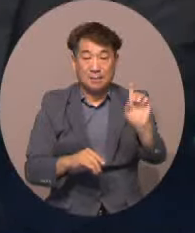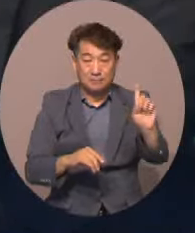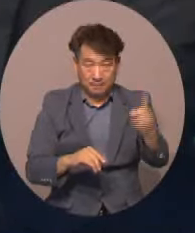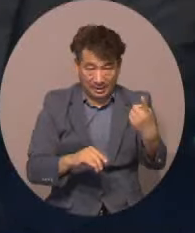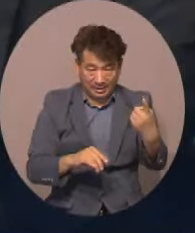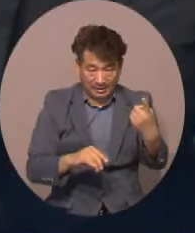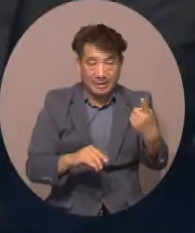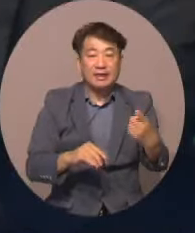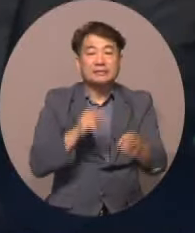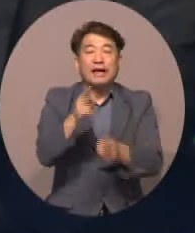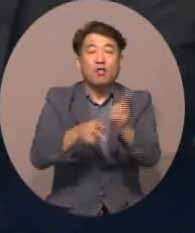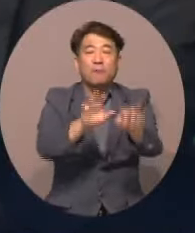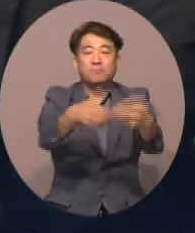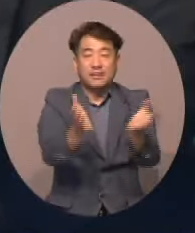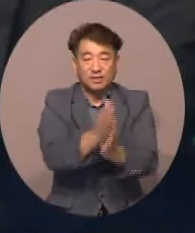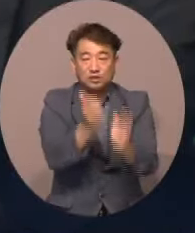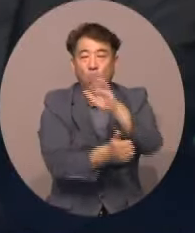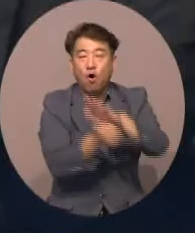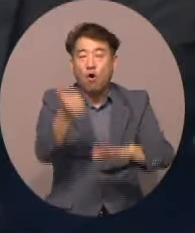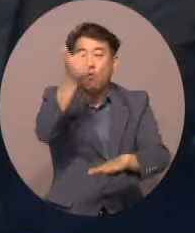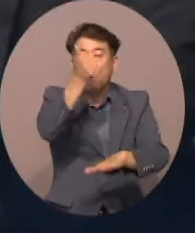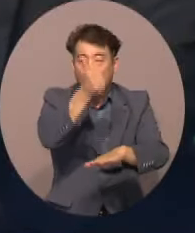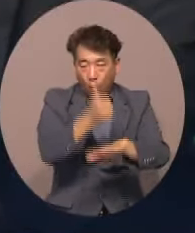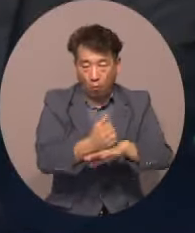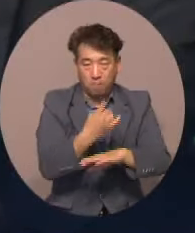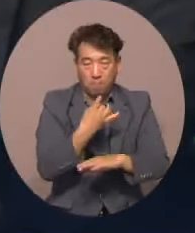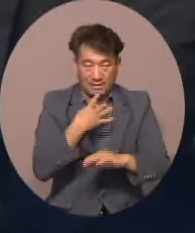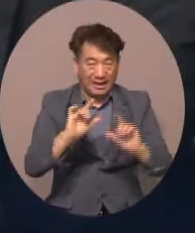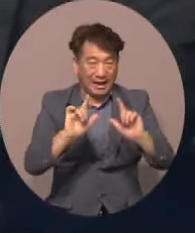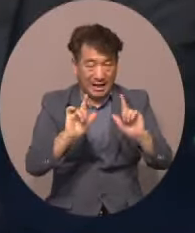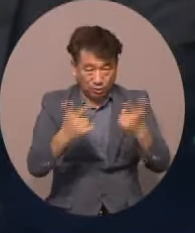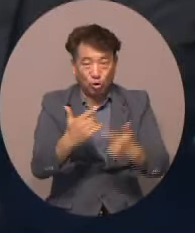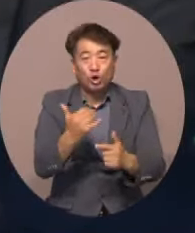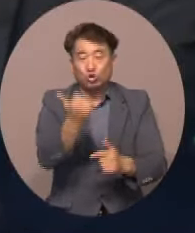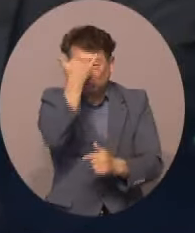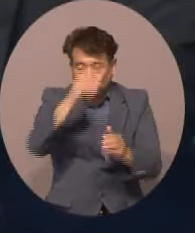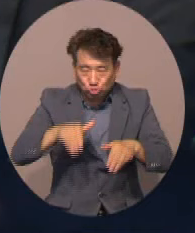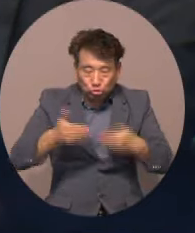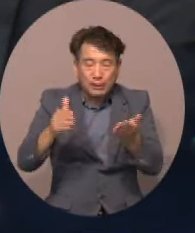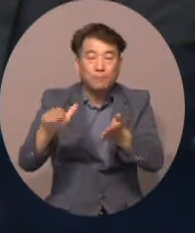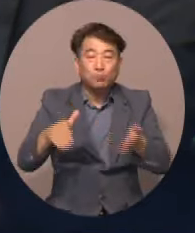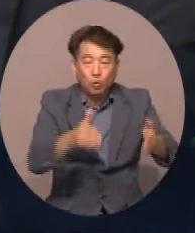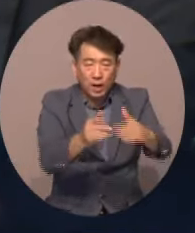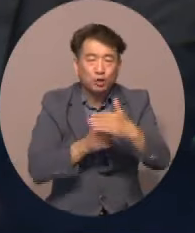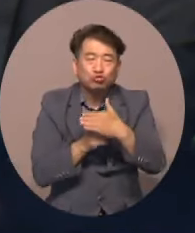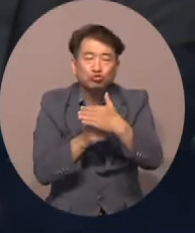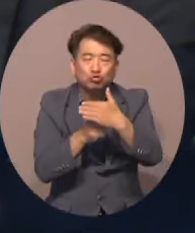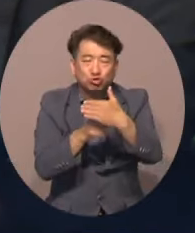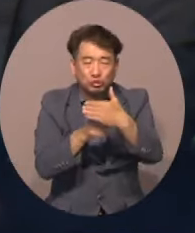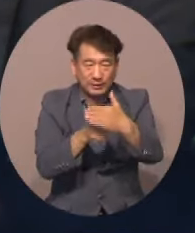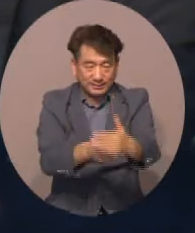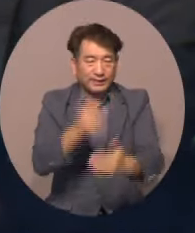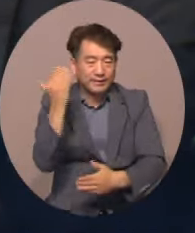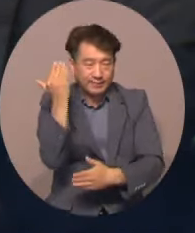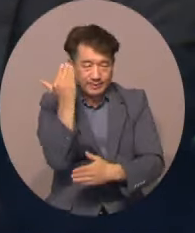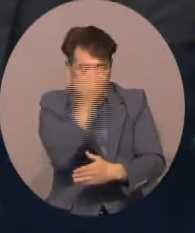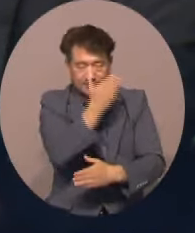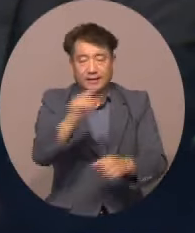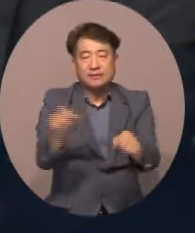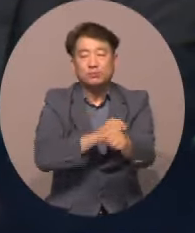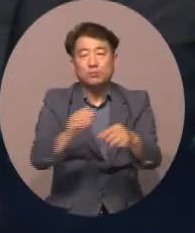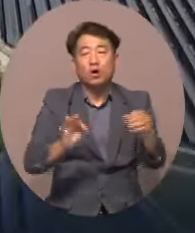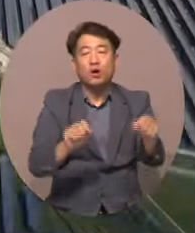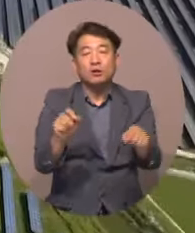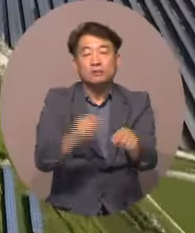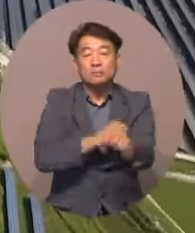성공적인 조성뿐만 아니라 그 충청남도가 추진하는 그 탄소 중립 경제 특별도에 큰 힘이 될 것이라고